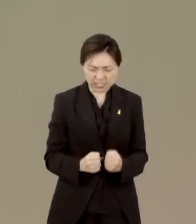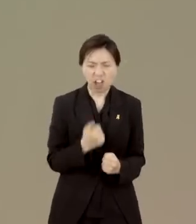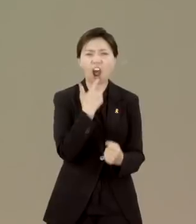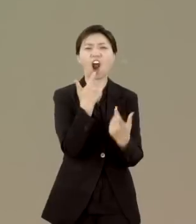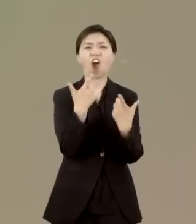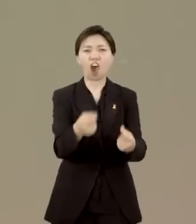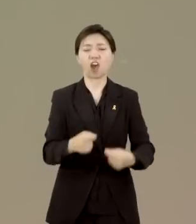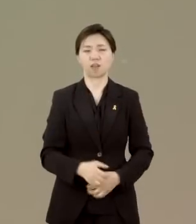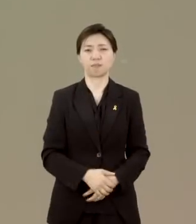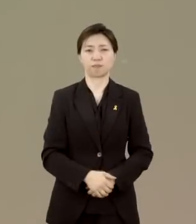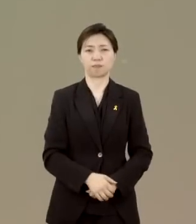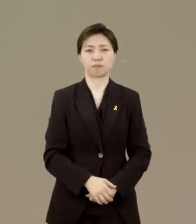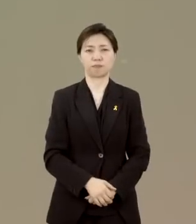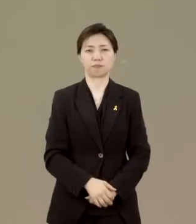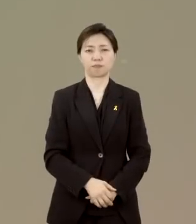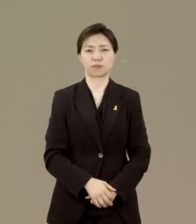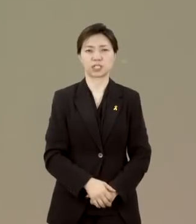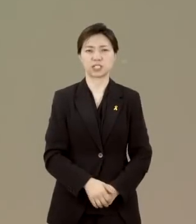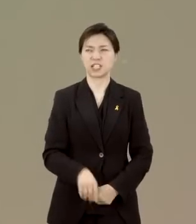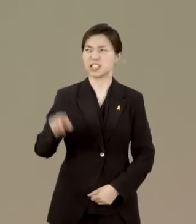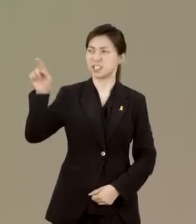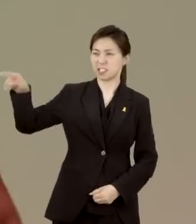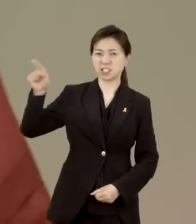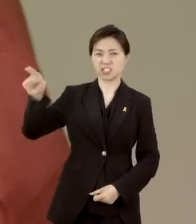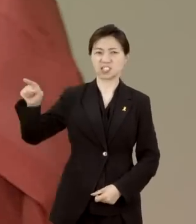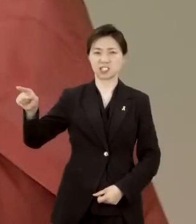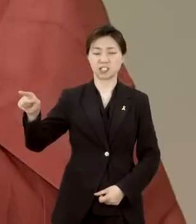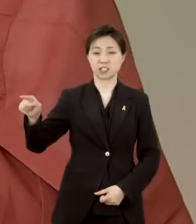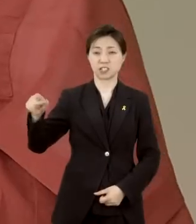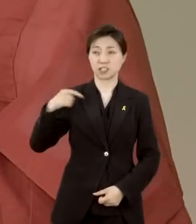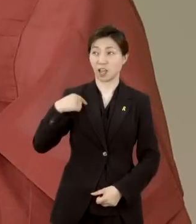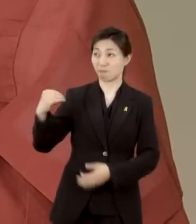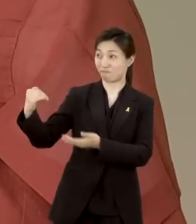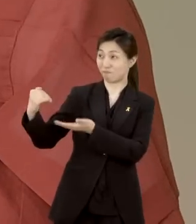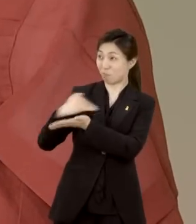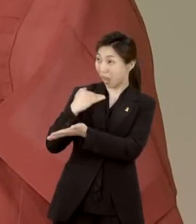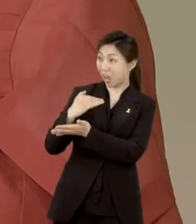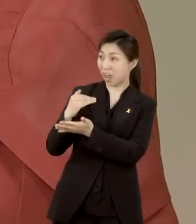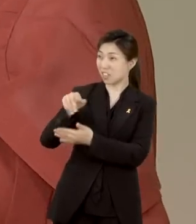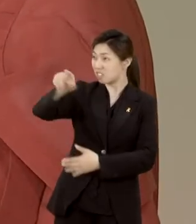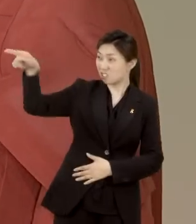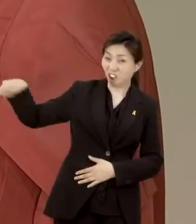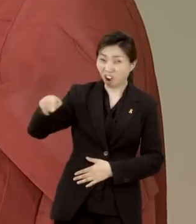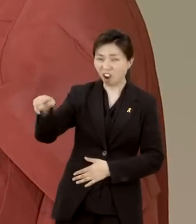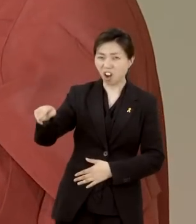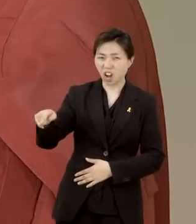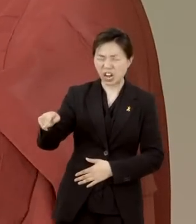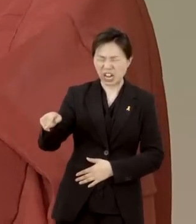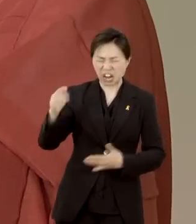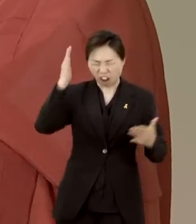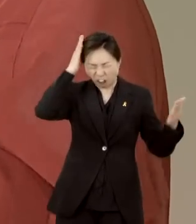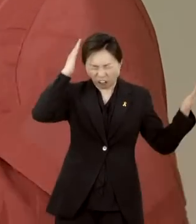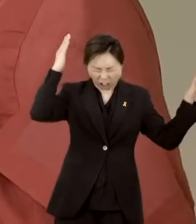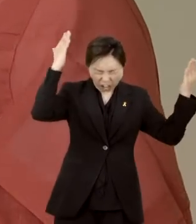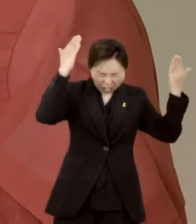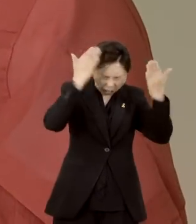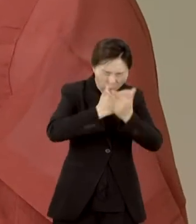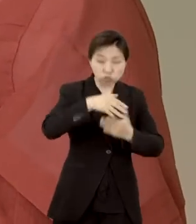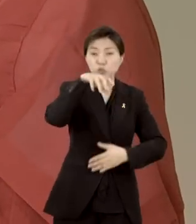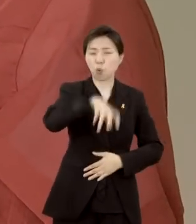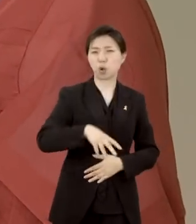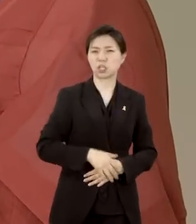혼자이 어두운 방에 있는 것처럼 너희들은 어두운 곳에